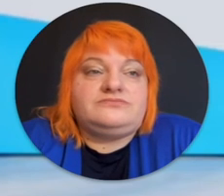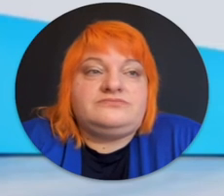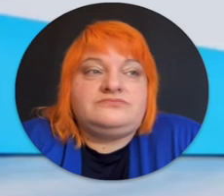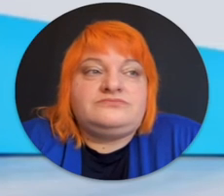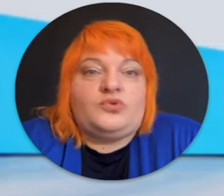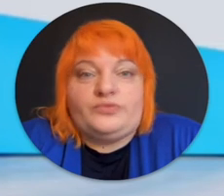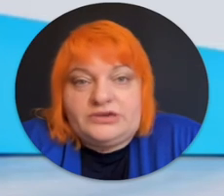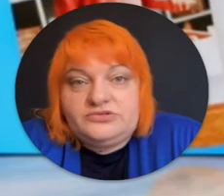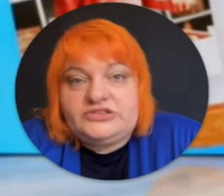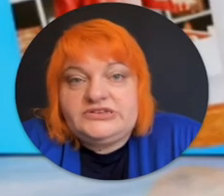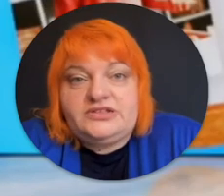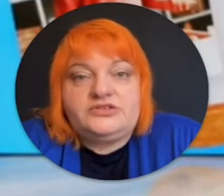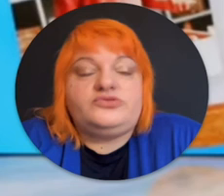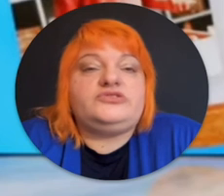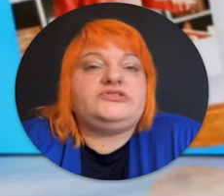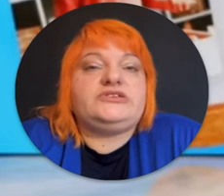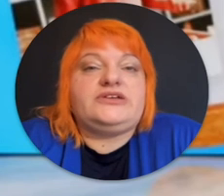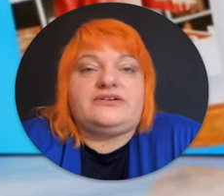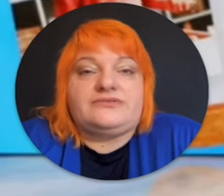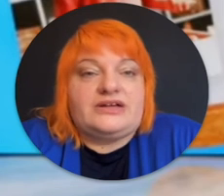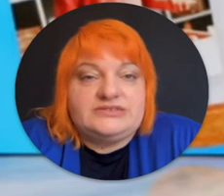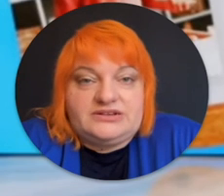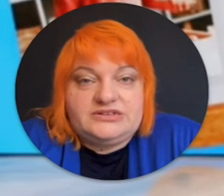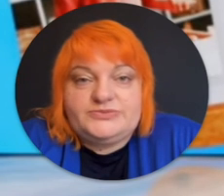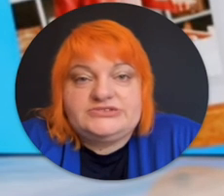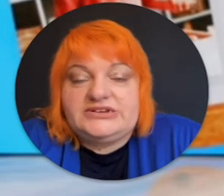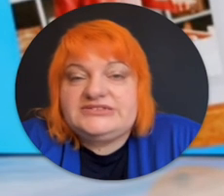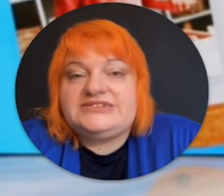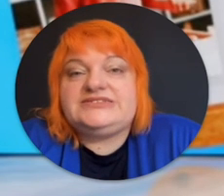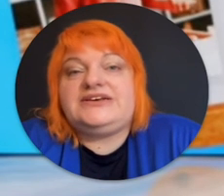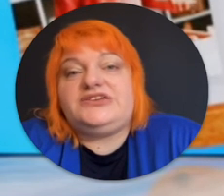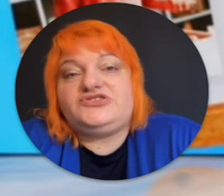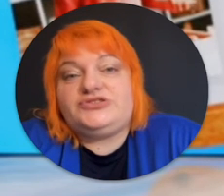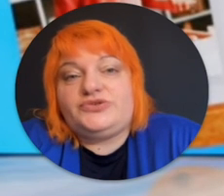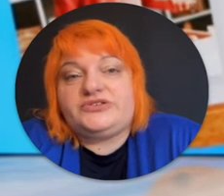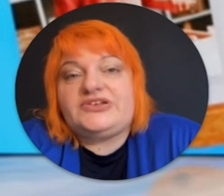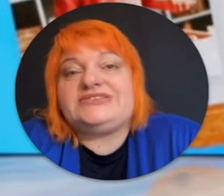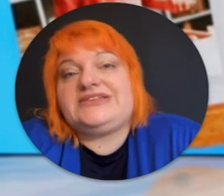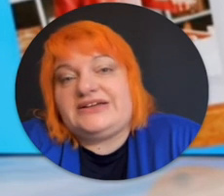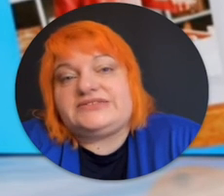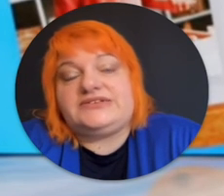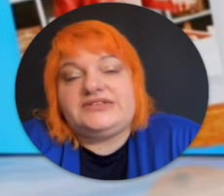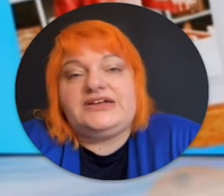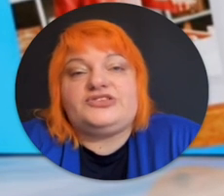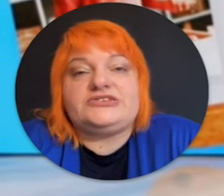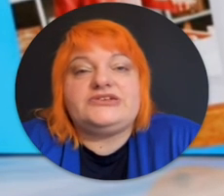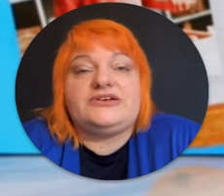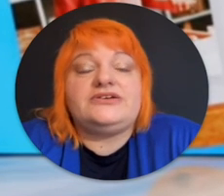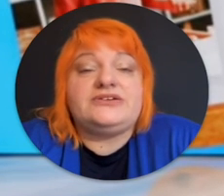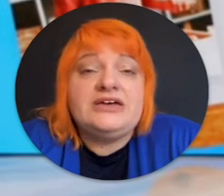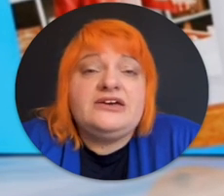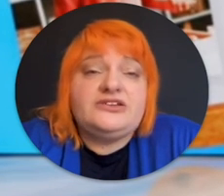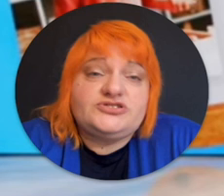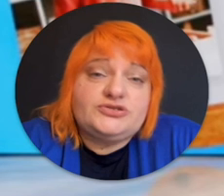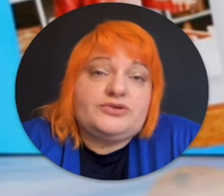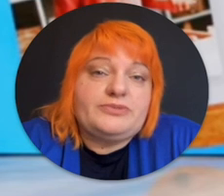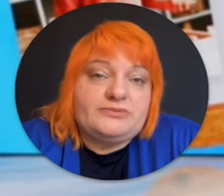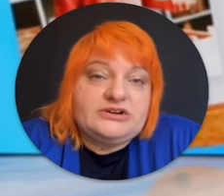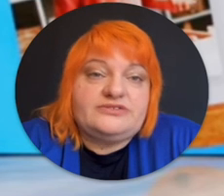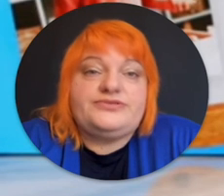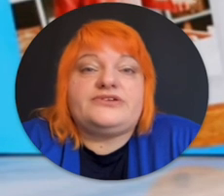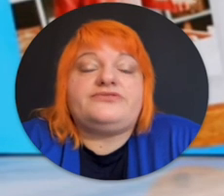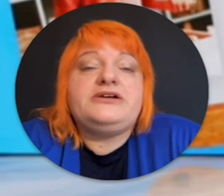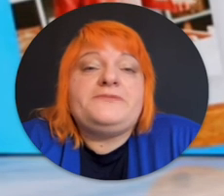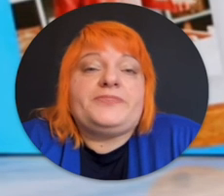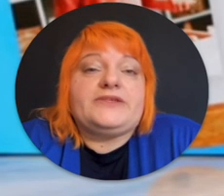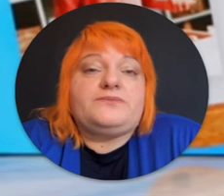телевизионщики умеют это делать, то есть это отдельная специализация режиссеры трансляций, да, и режиссеры